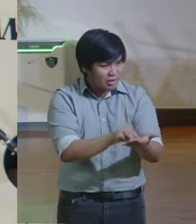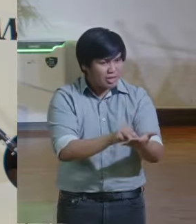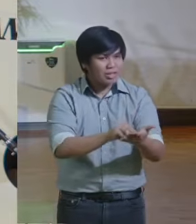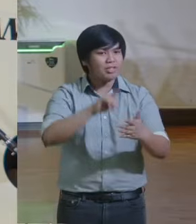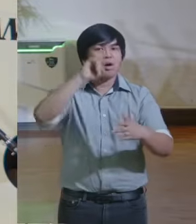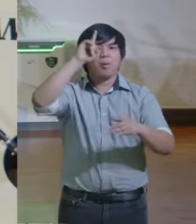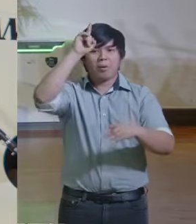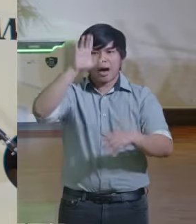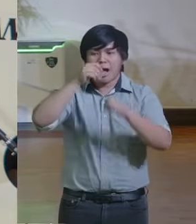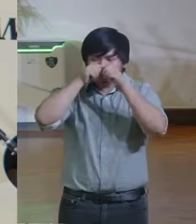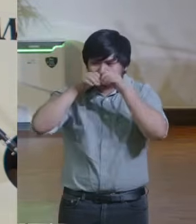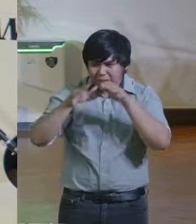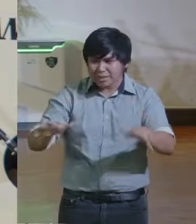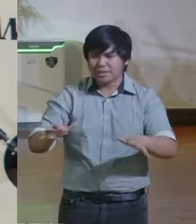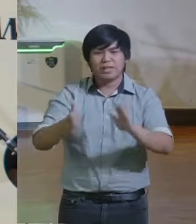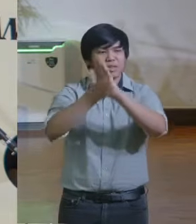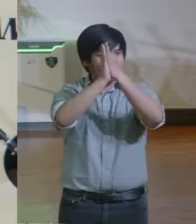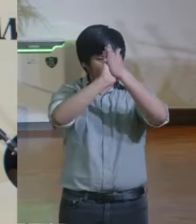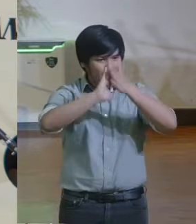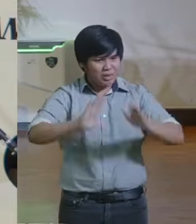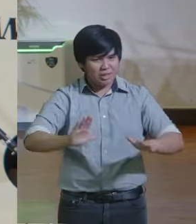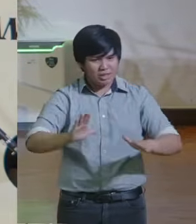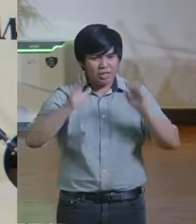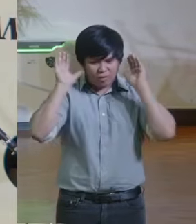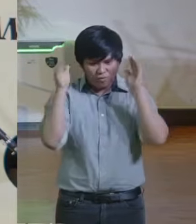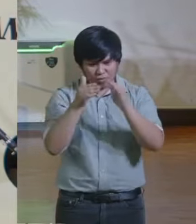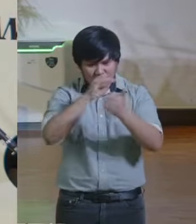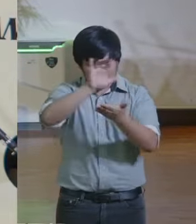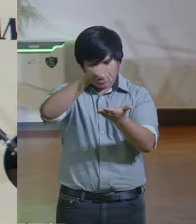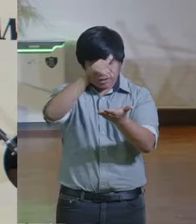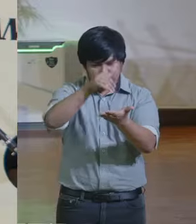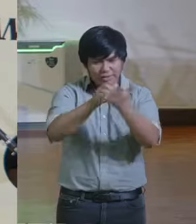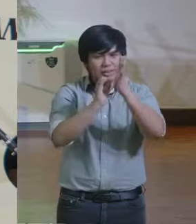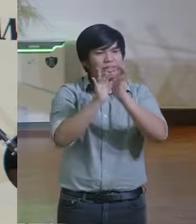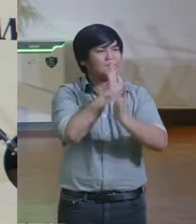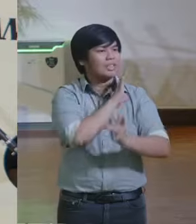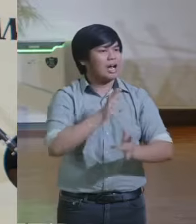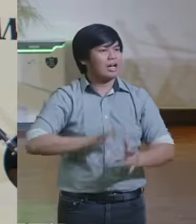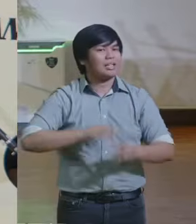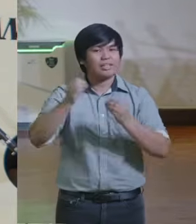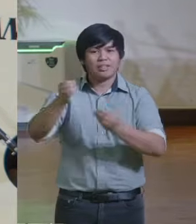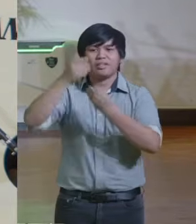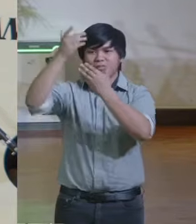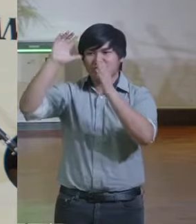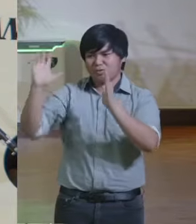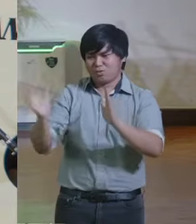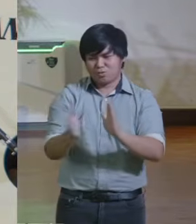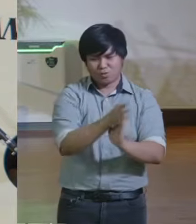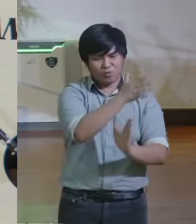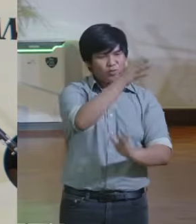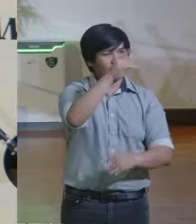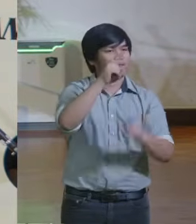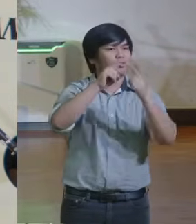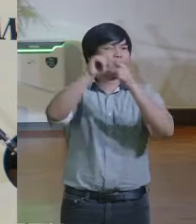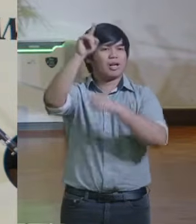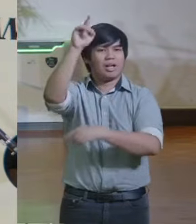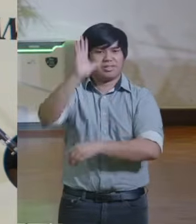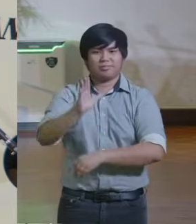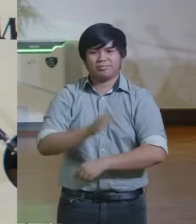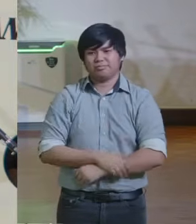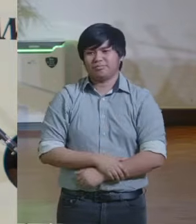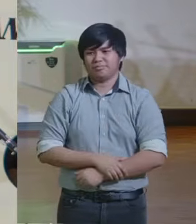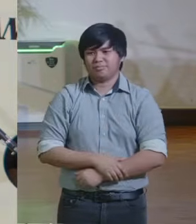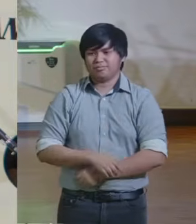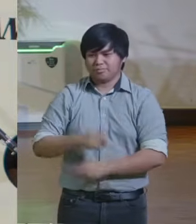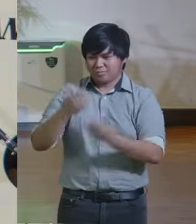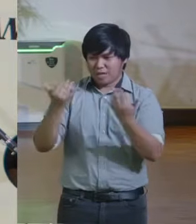biyaya at kapayapaan na nakasentro kay Kristo at nagluluwalhati sa Diyos. Titingnan po natin